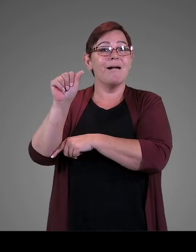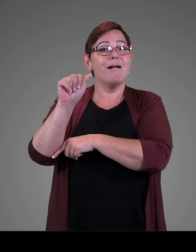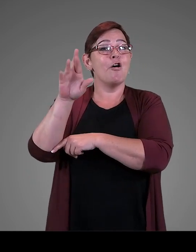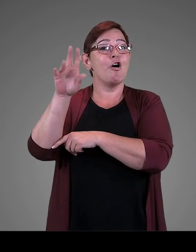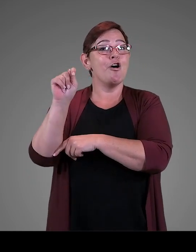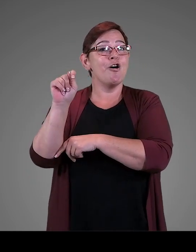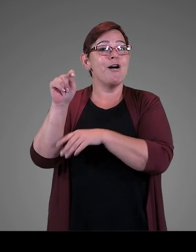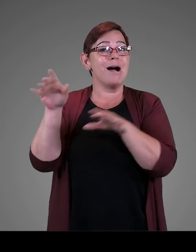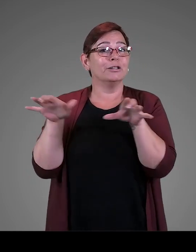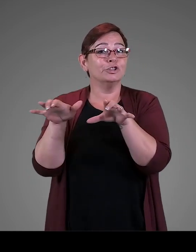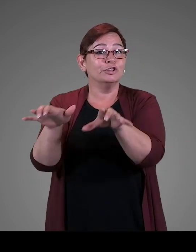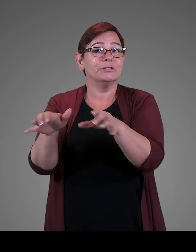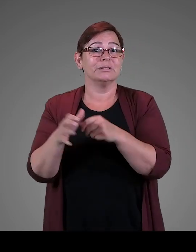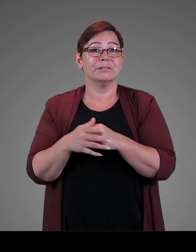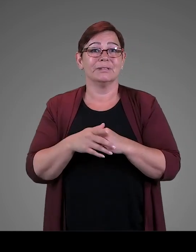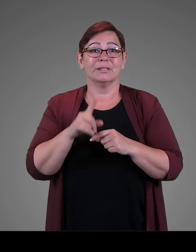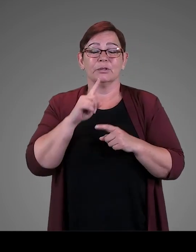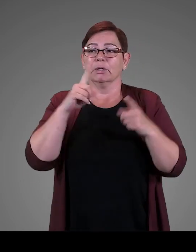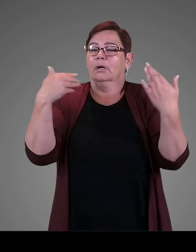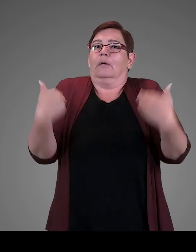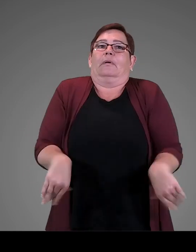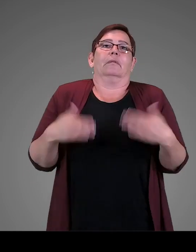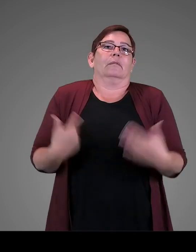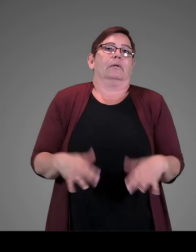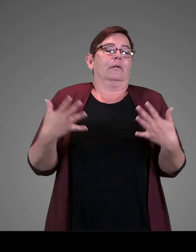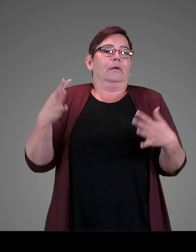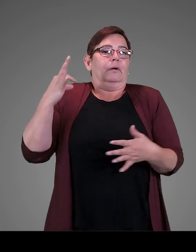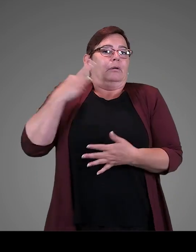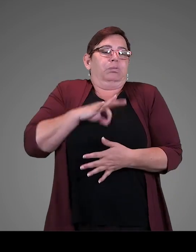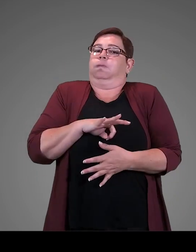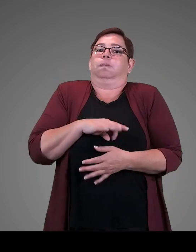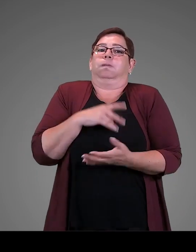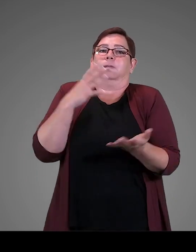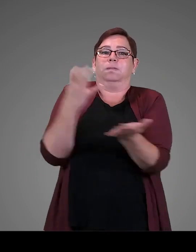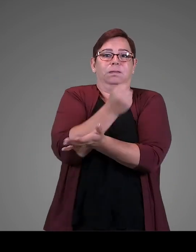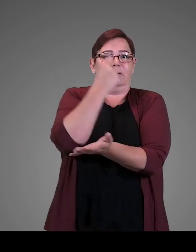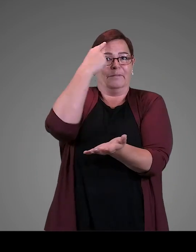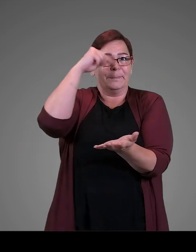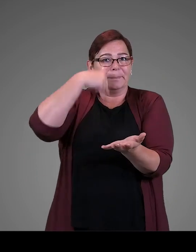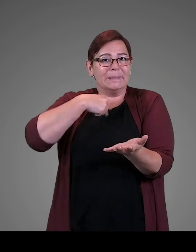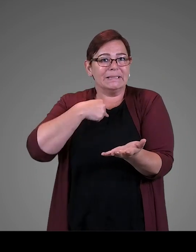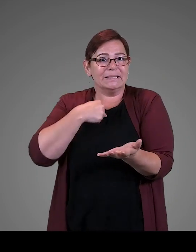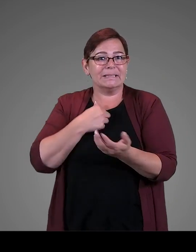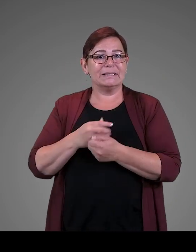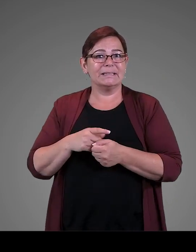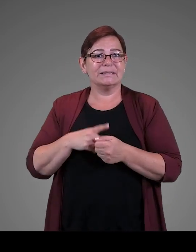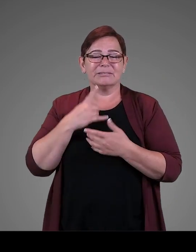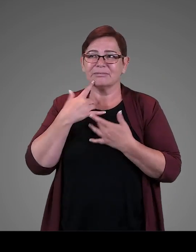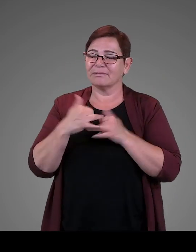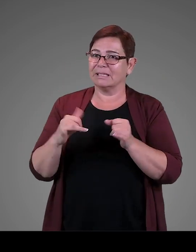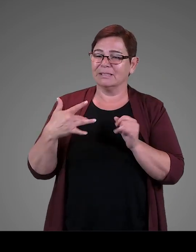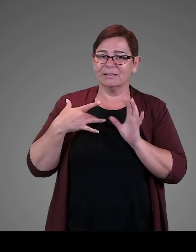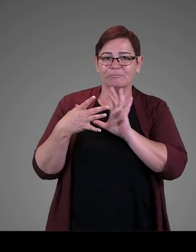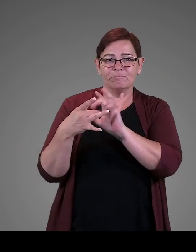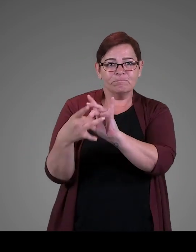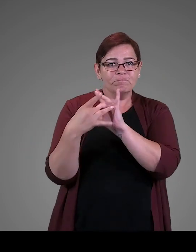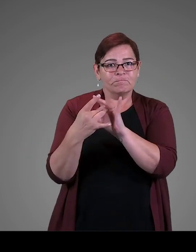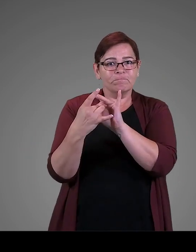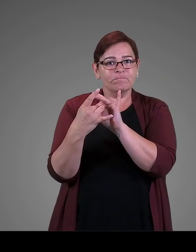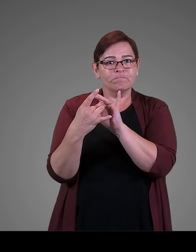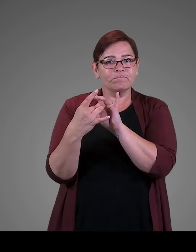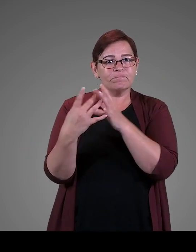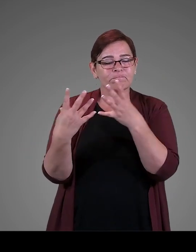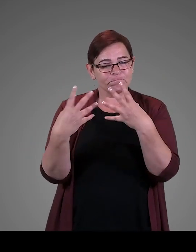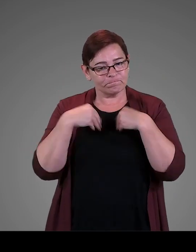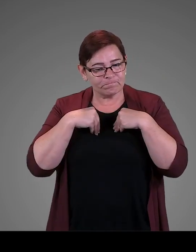puis qui ont créé Viva Action. C'est un coup de cœur pour moi, puis ça reste très ancré dans ma mémoire personnelle parce